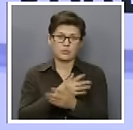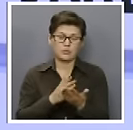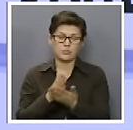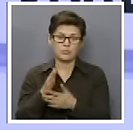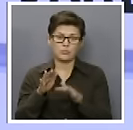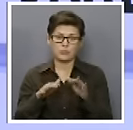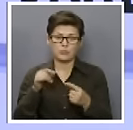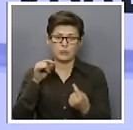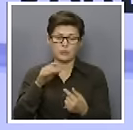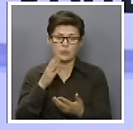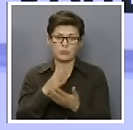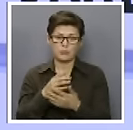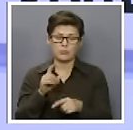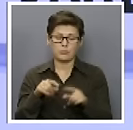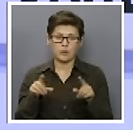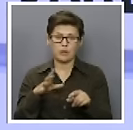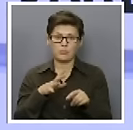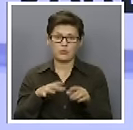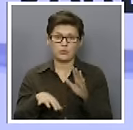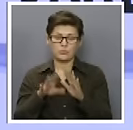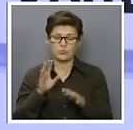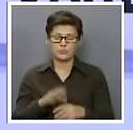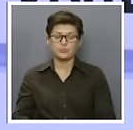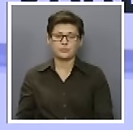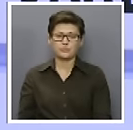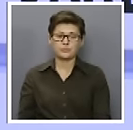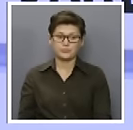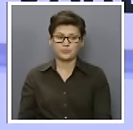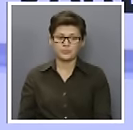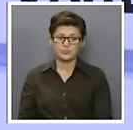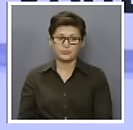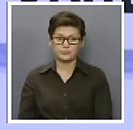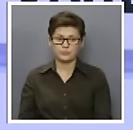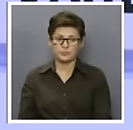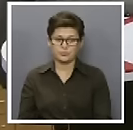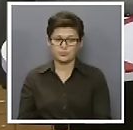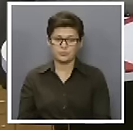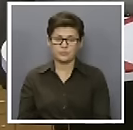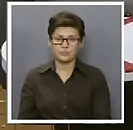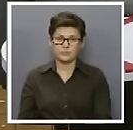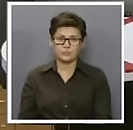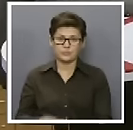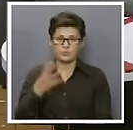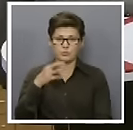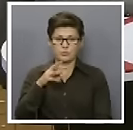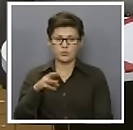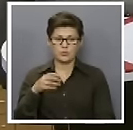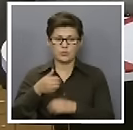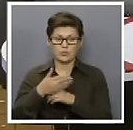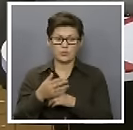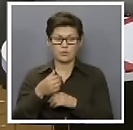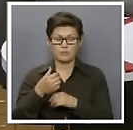деңгейіне сәйкес келеді, кейбіреулердің артық. Жалпы жаңа 400 миллион доллар сыртқа еттік деп отырық, бұл жерде